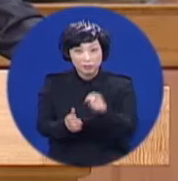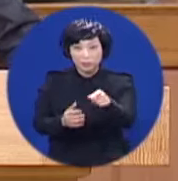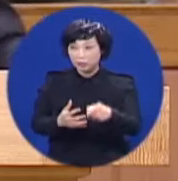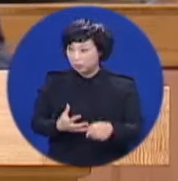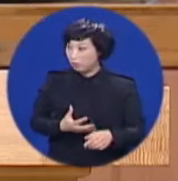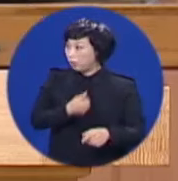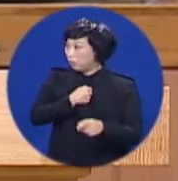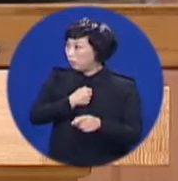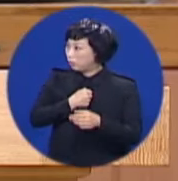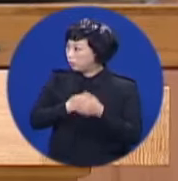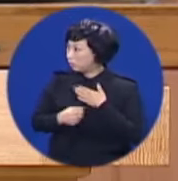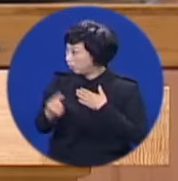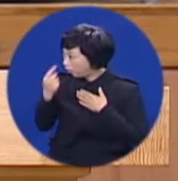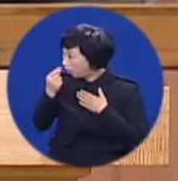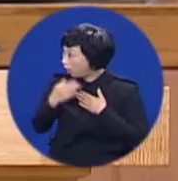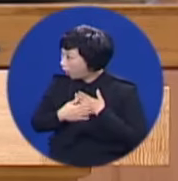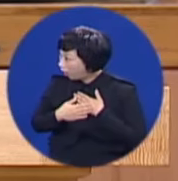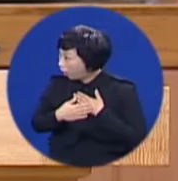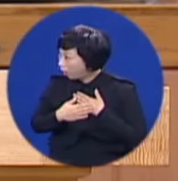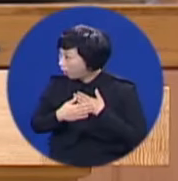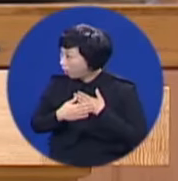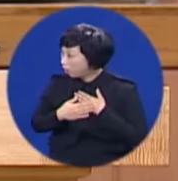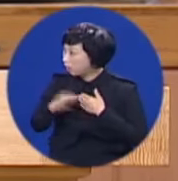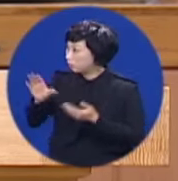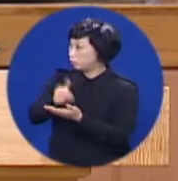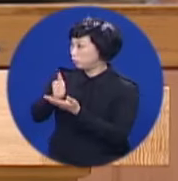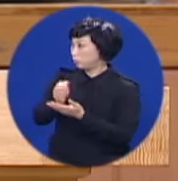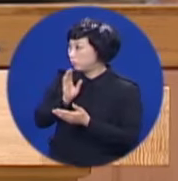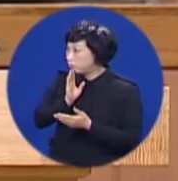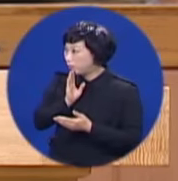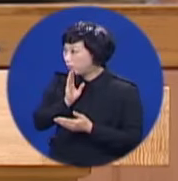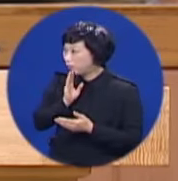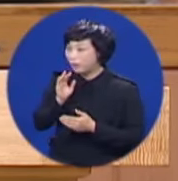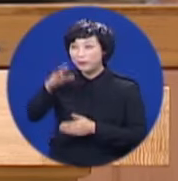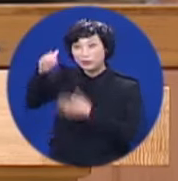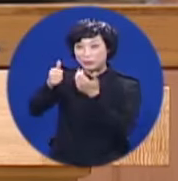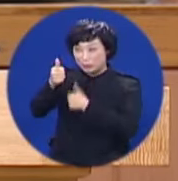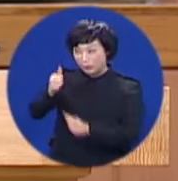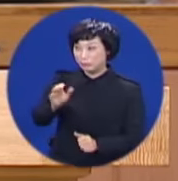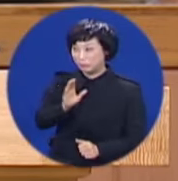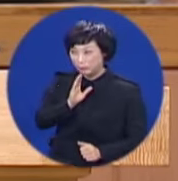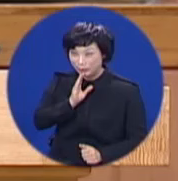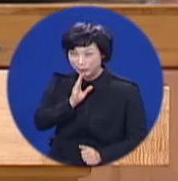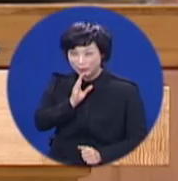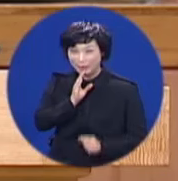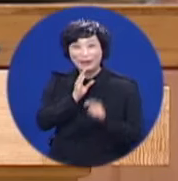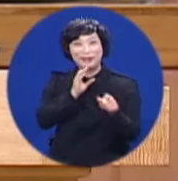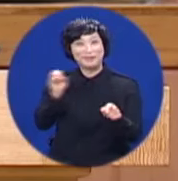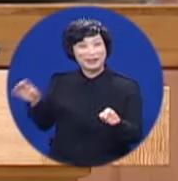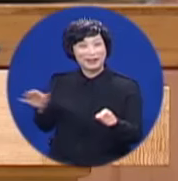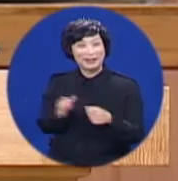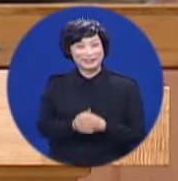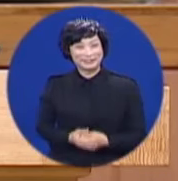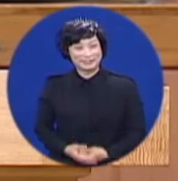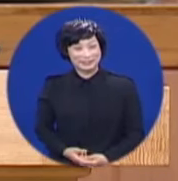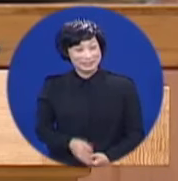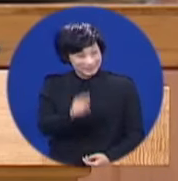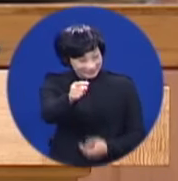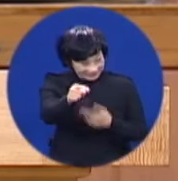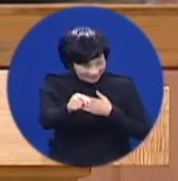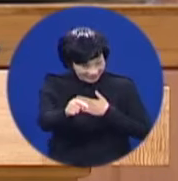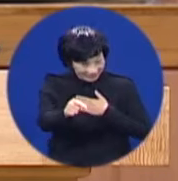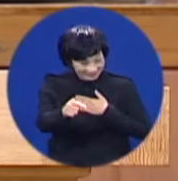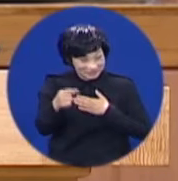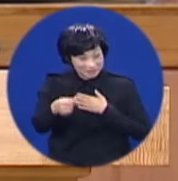놀라더니 진짜 그리스도가 맞습니다. 하나님의 아들이 맞습니다. 그러니까 네가